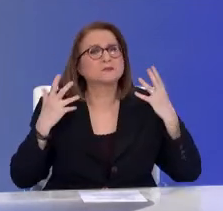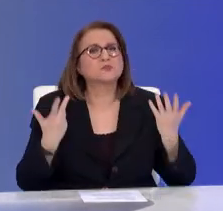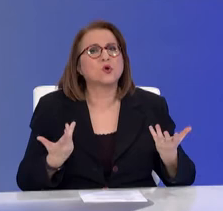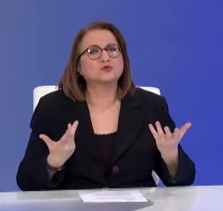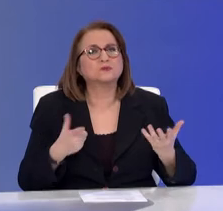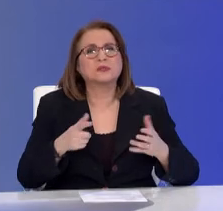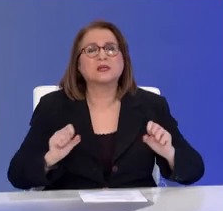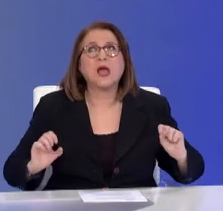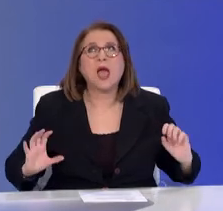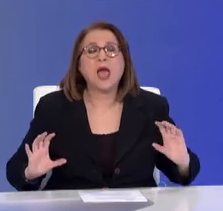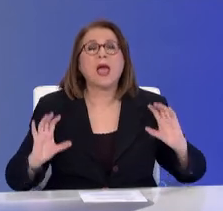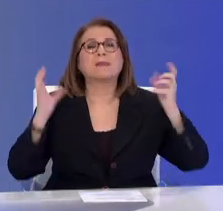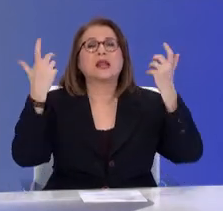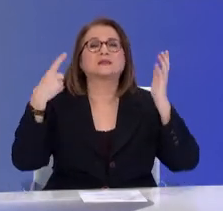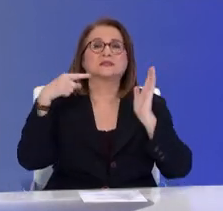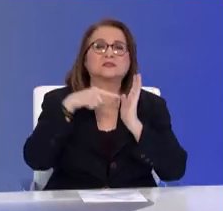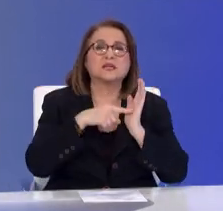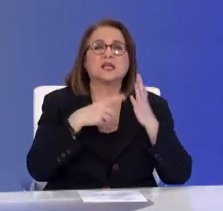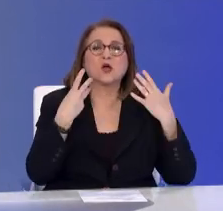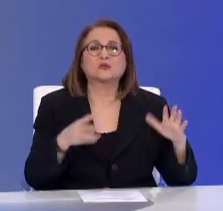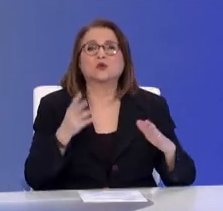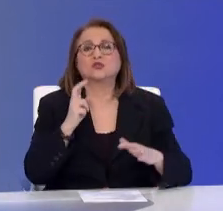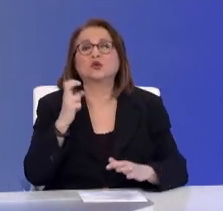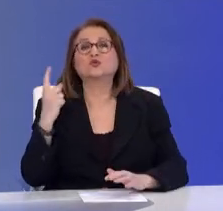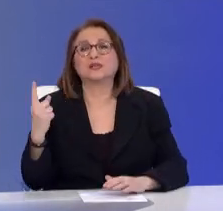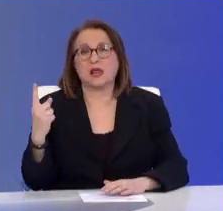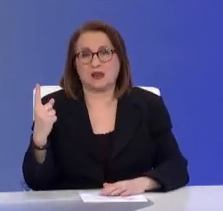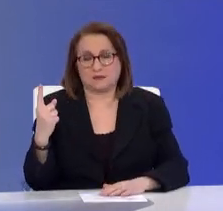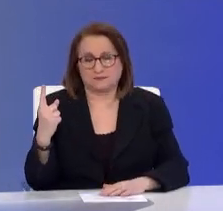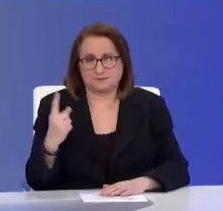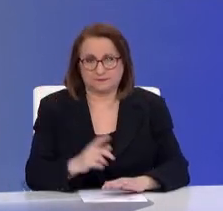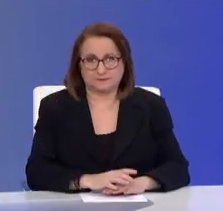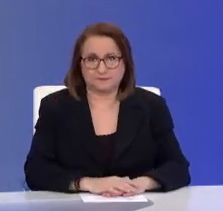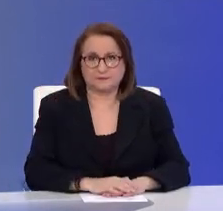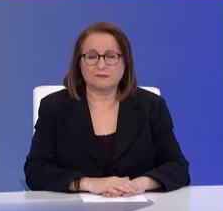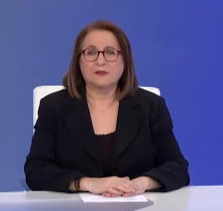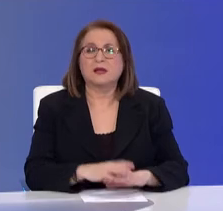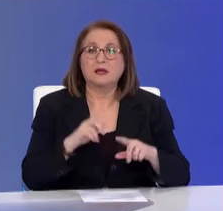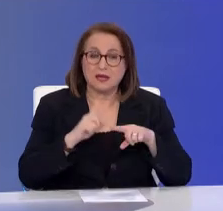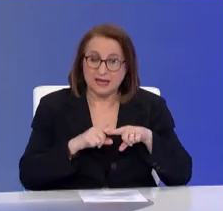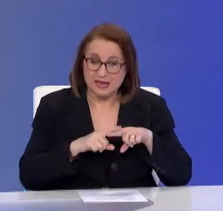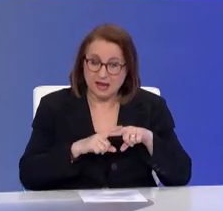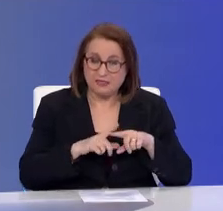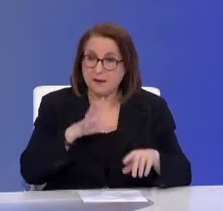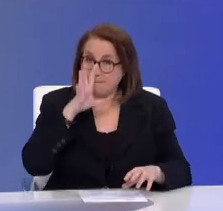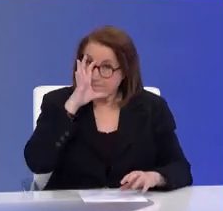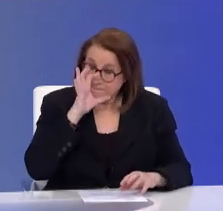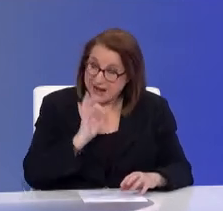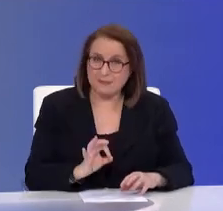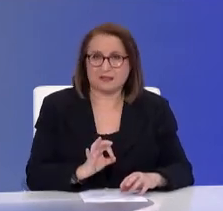της Επανάστασης του 1821. Η Ελλάδα πραγματικά